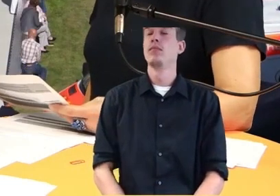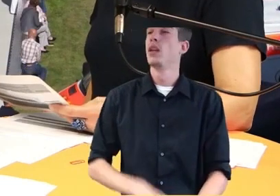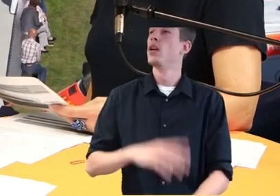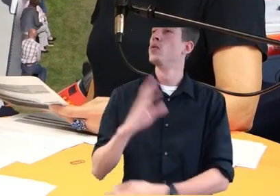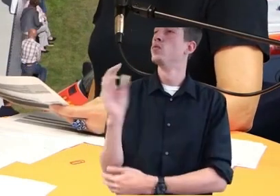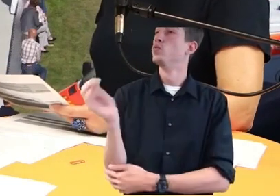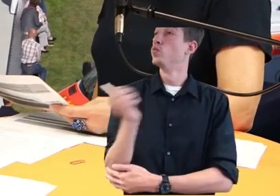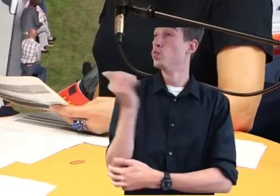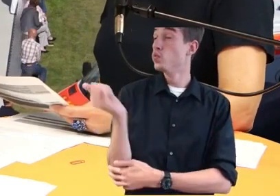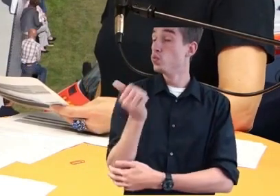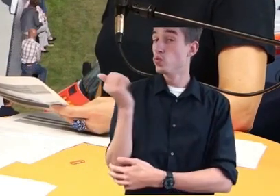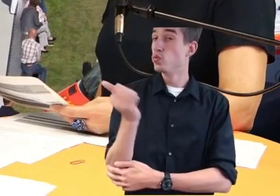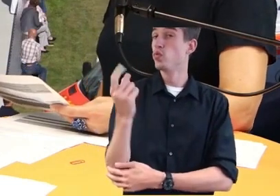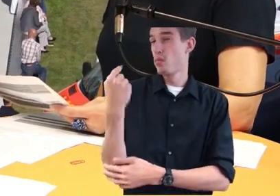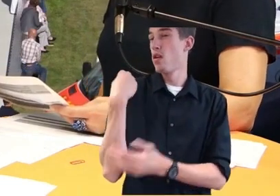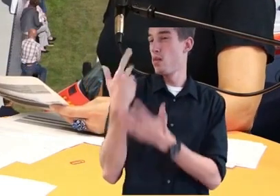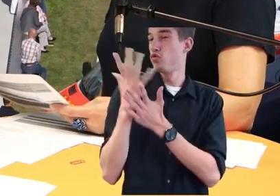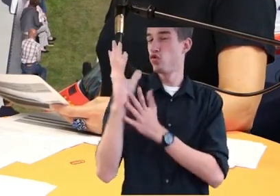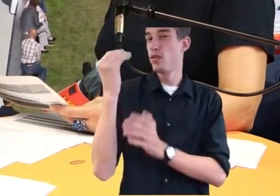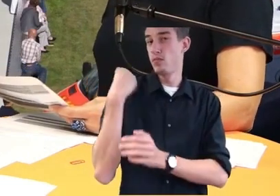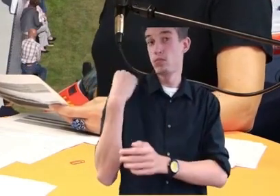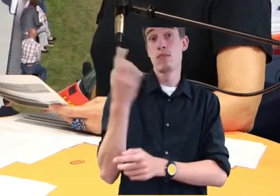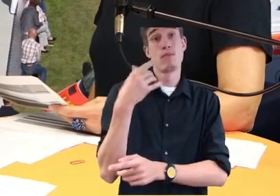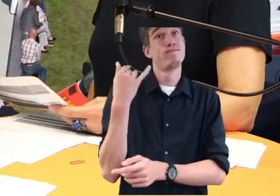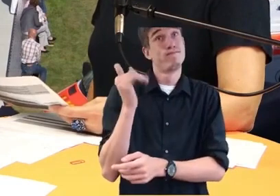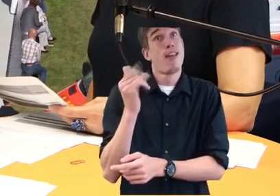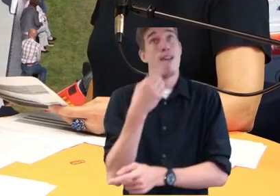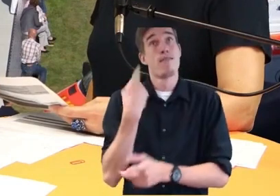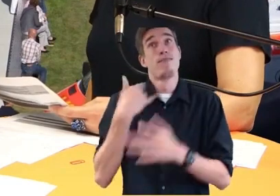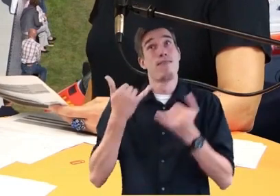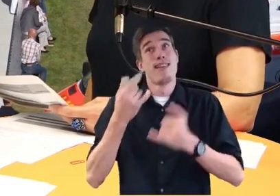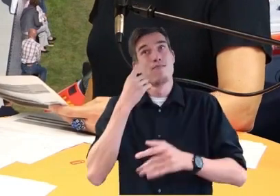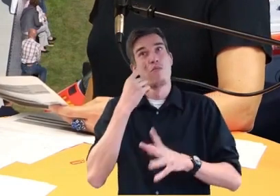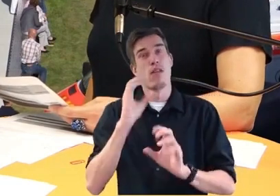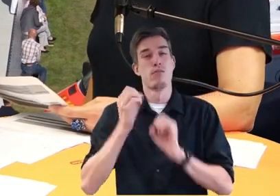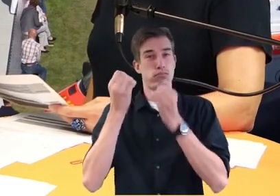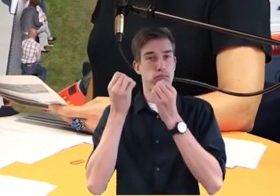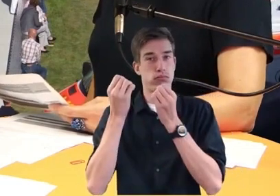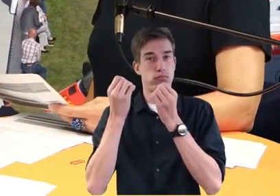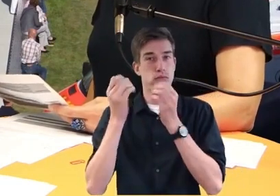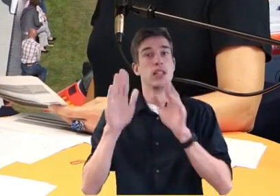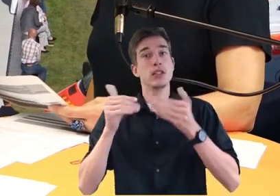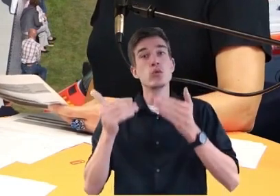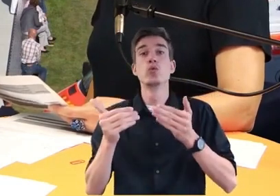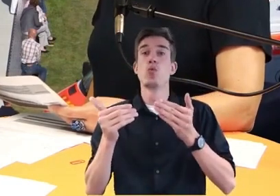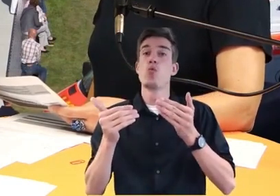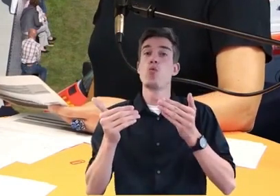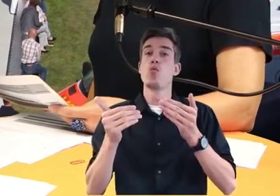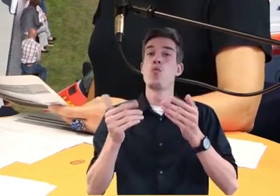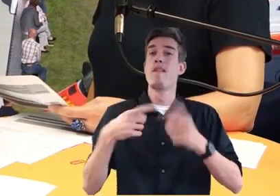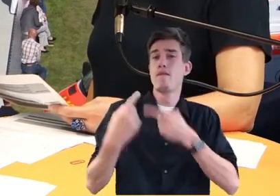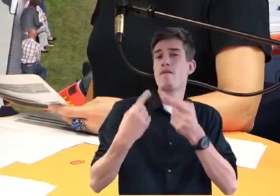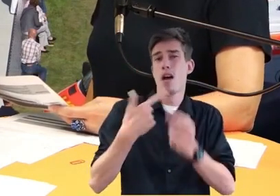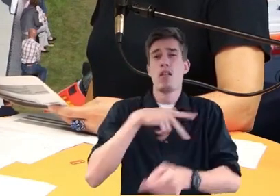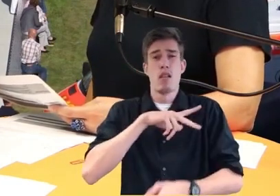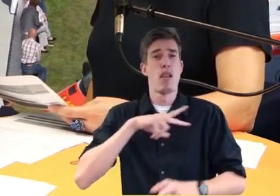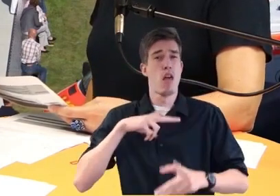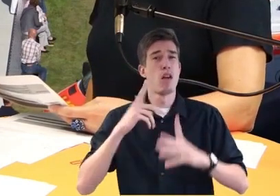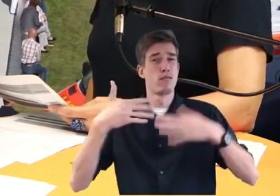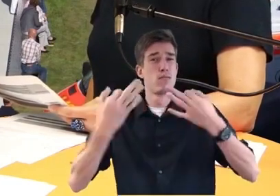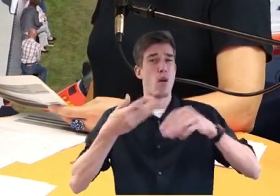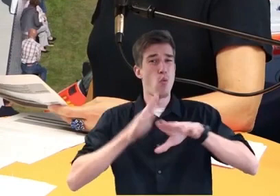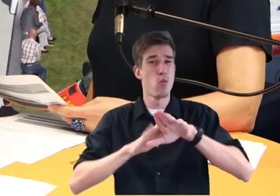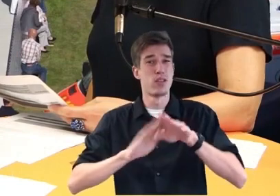wie Herr Gewehr eben auch ausführte. Ja, wir sind dran. Es ist eben immer ein längerfristiges Verfahren, aber wir wollen ja am Ende